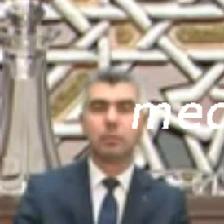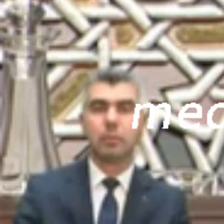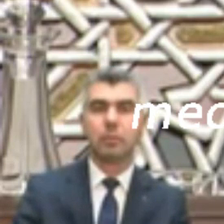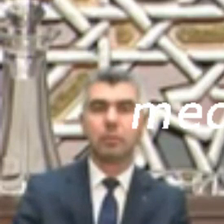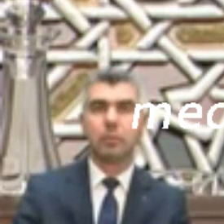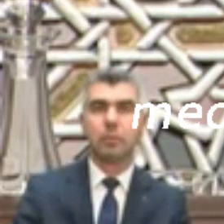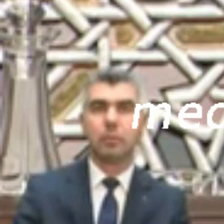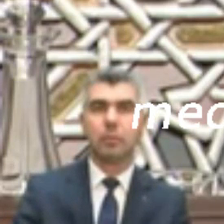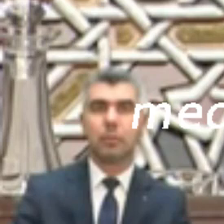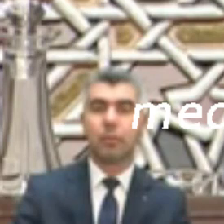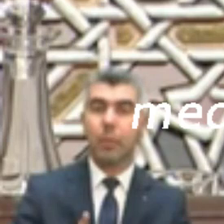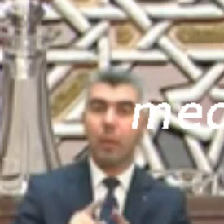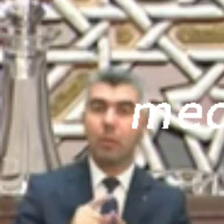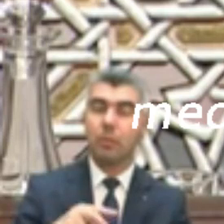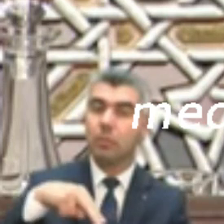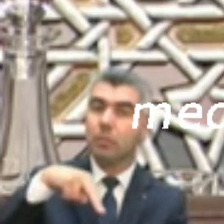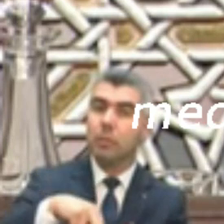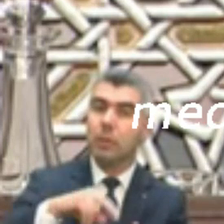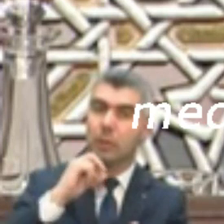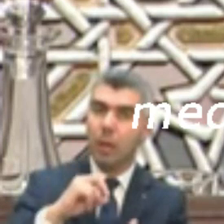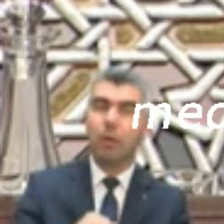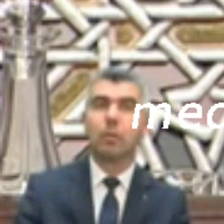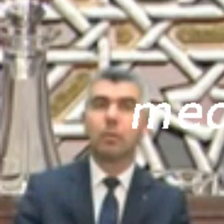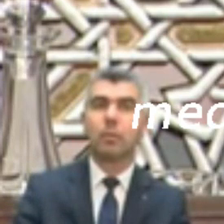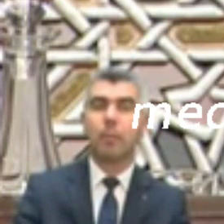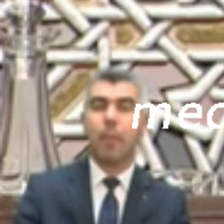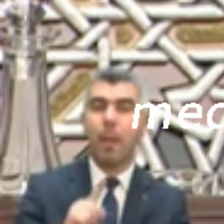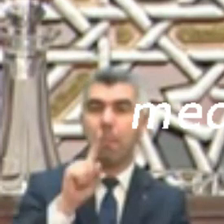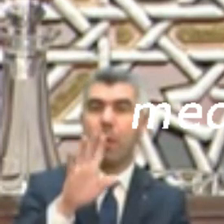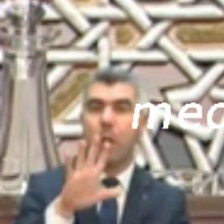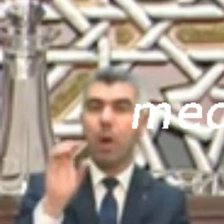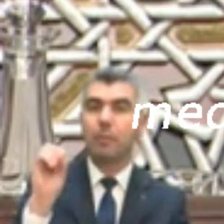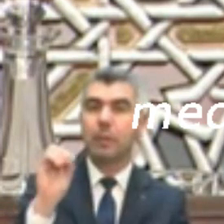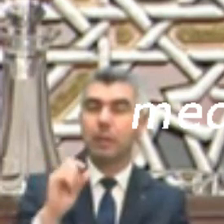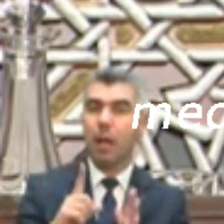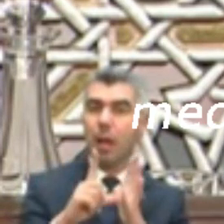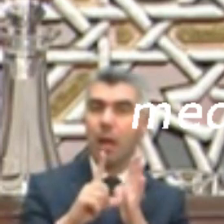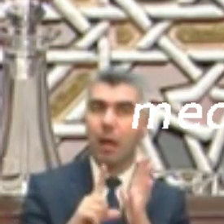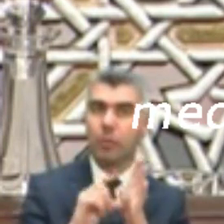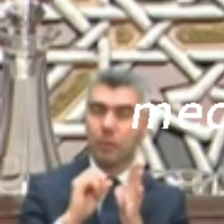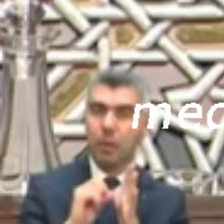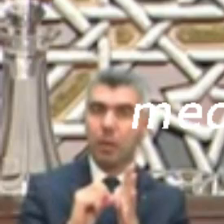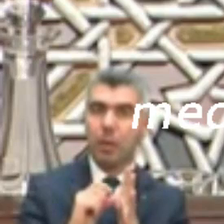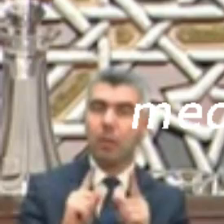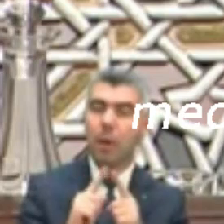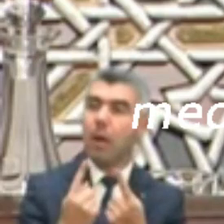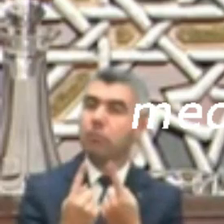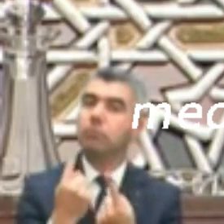الكلمات تلقى أساسا من المقاعد المادة 150 واستثناء